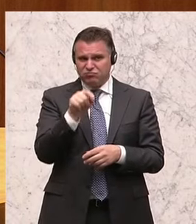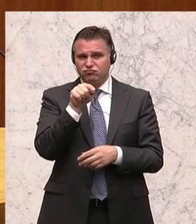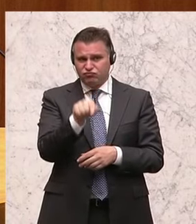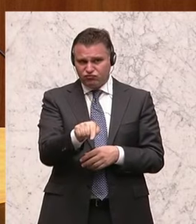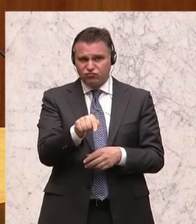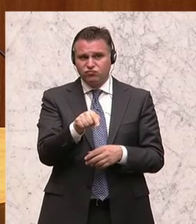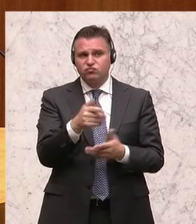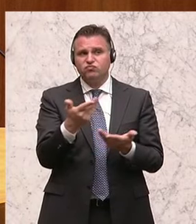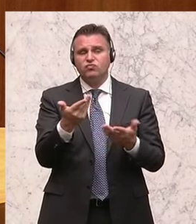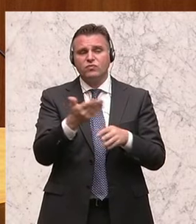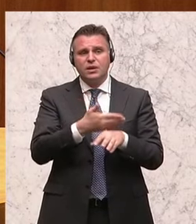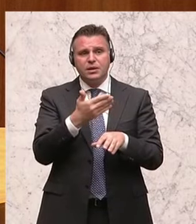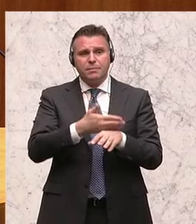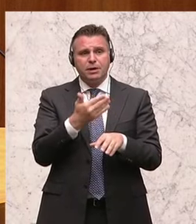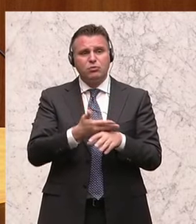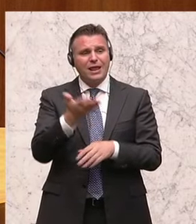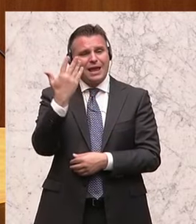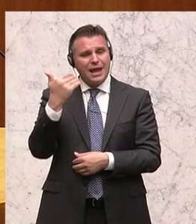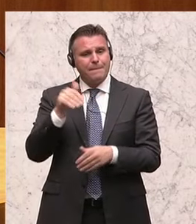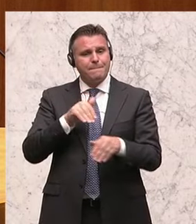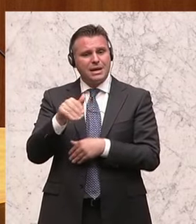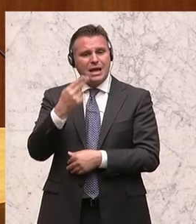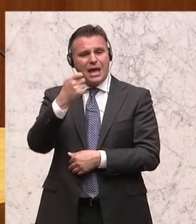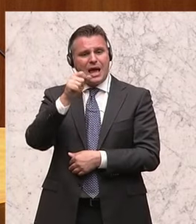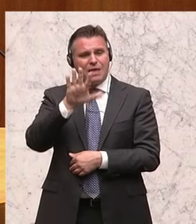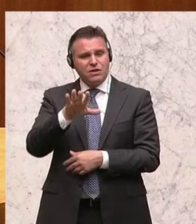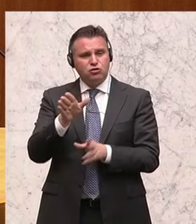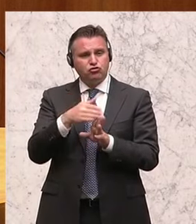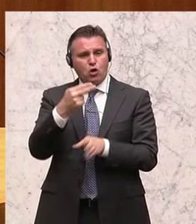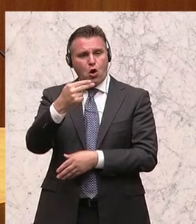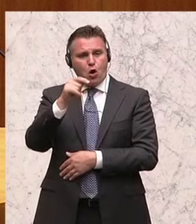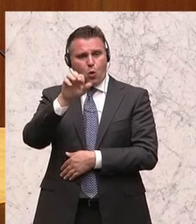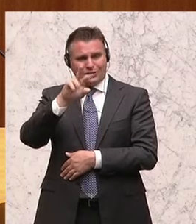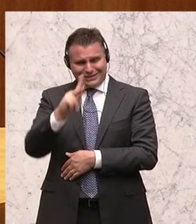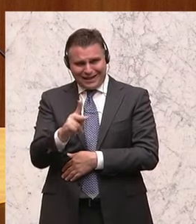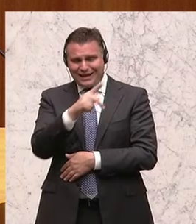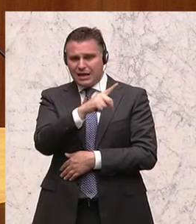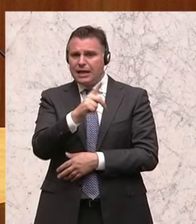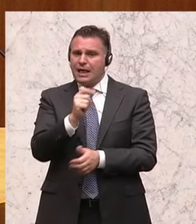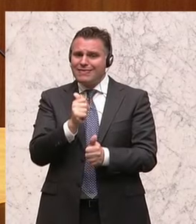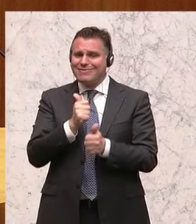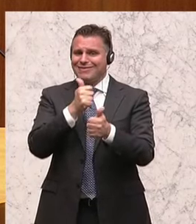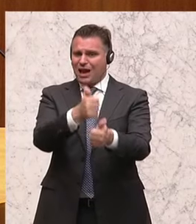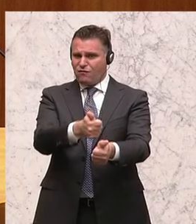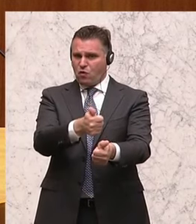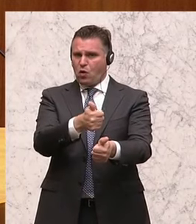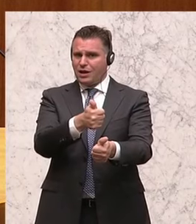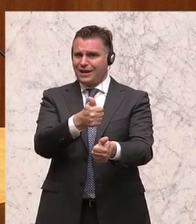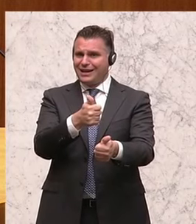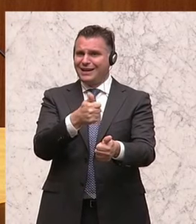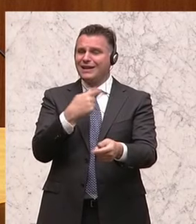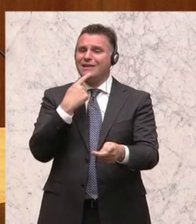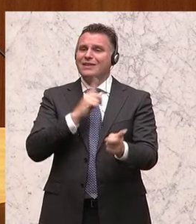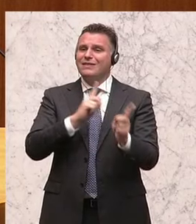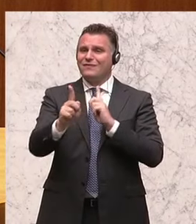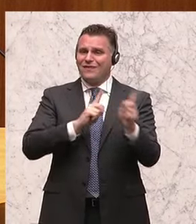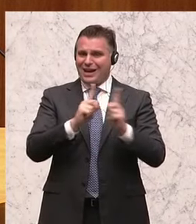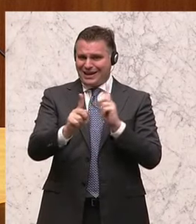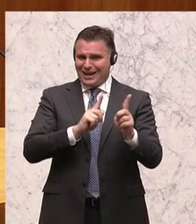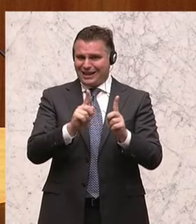beispielsweise jetzt die ehemalige Ministerin Heinisch-Hossig die logische Nachfolgerin im Verkehrsressort wäre, weil das